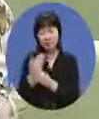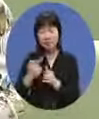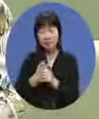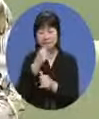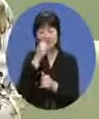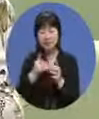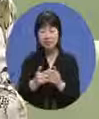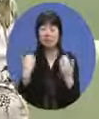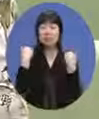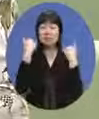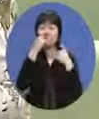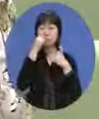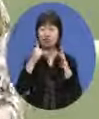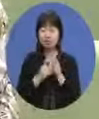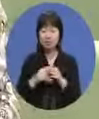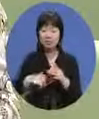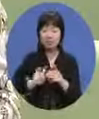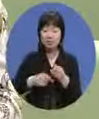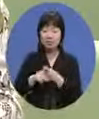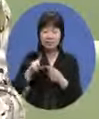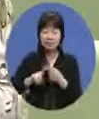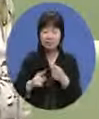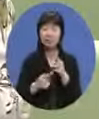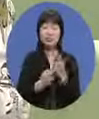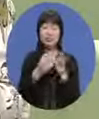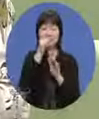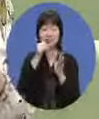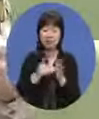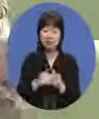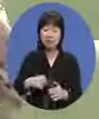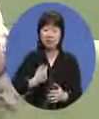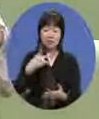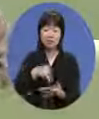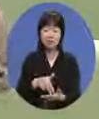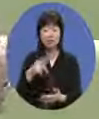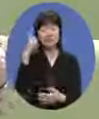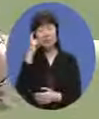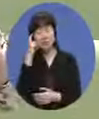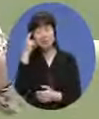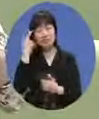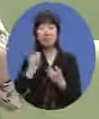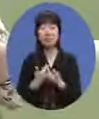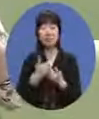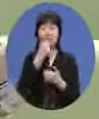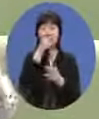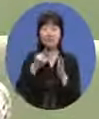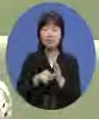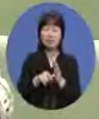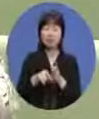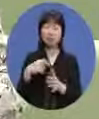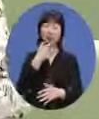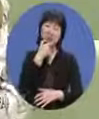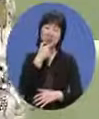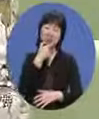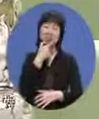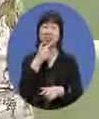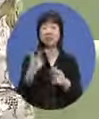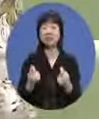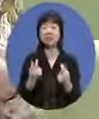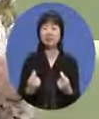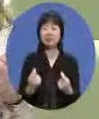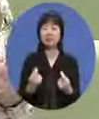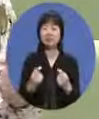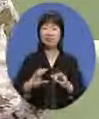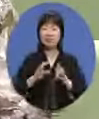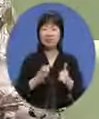좀 성장하는 거고 또 지 뜻도 생기는 거고 나름대로 자기 생각과 반대될 때는 싫은데? 라는 어떤 그렇죠. 일종의